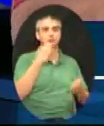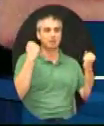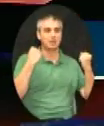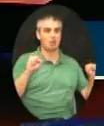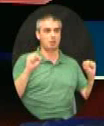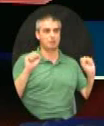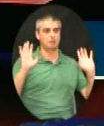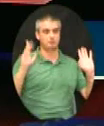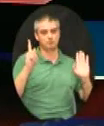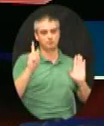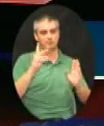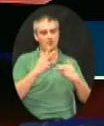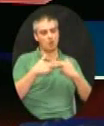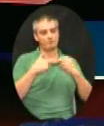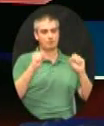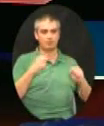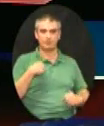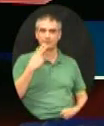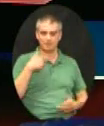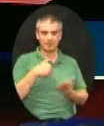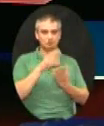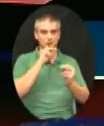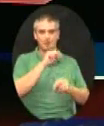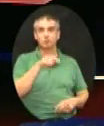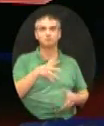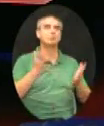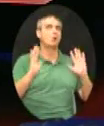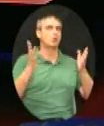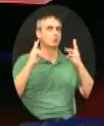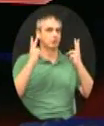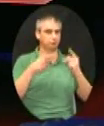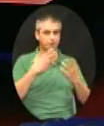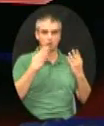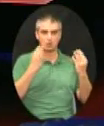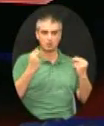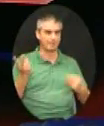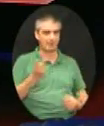של חילוני והקרובים לחילוני. ואני מבטיח שאנחנו נמשיך לדון בסוגיה המאוד מאוד חשובה הזו, תודה רבה לכם רבותיי הרבנים.